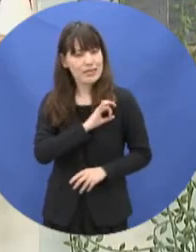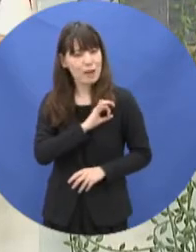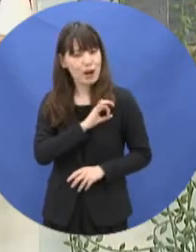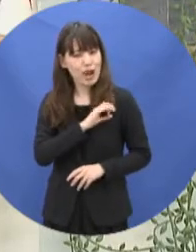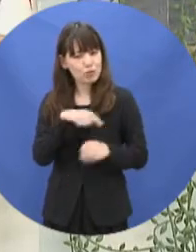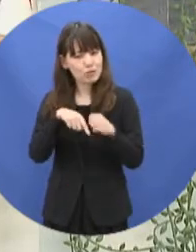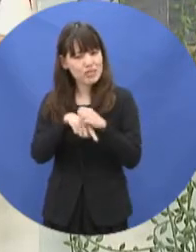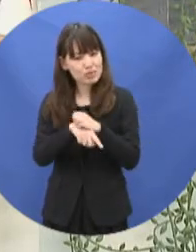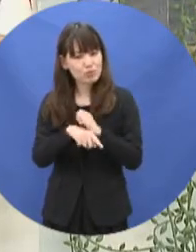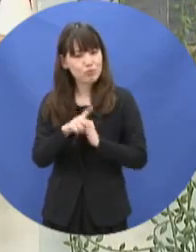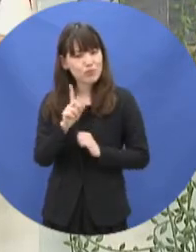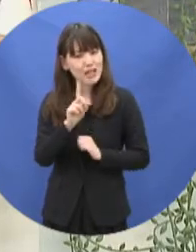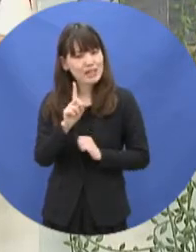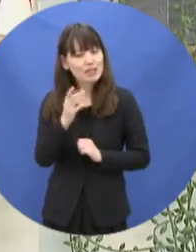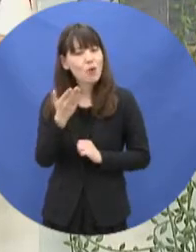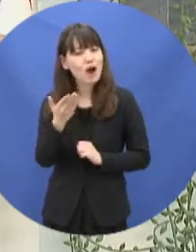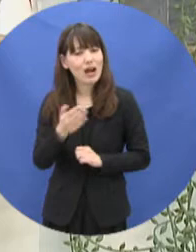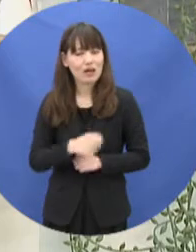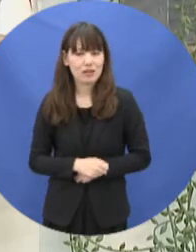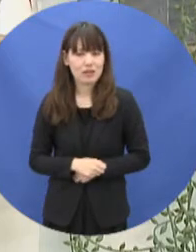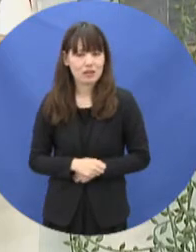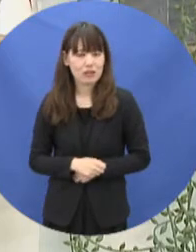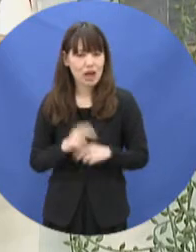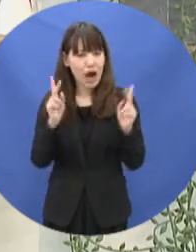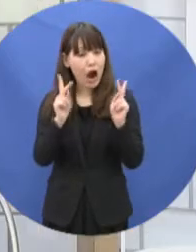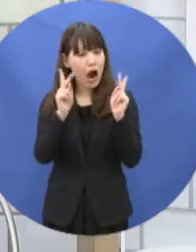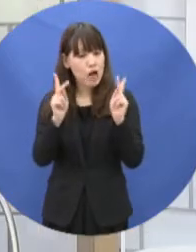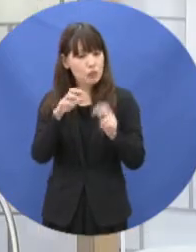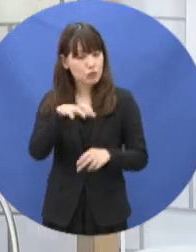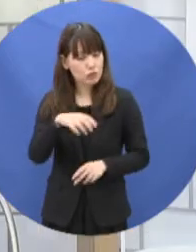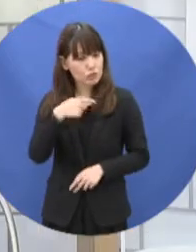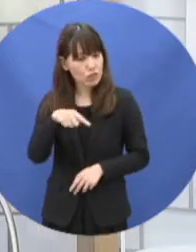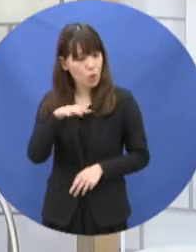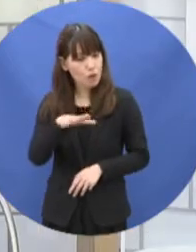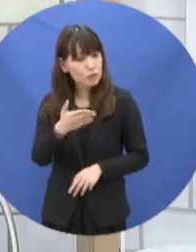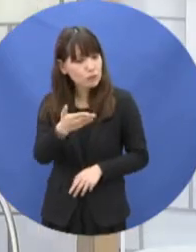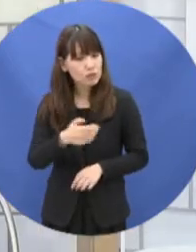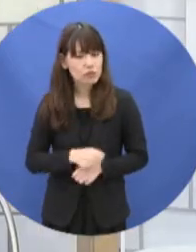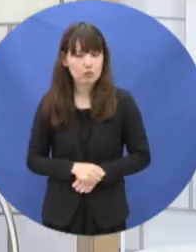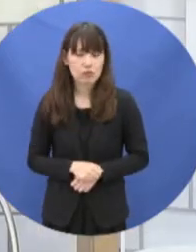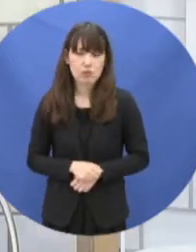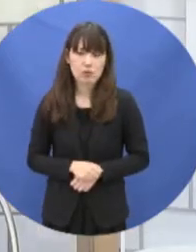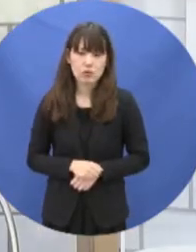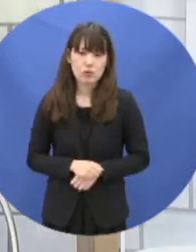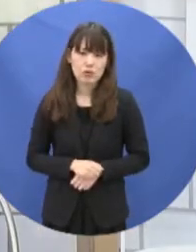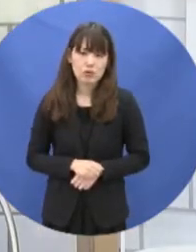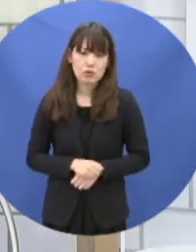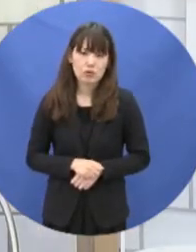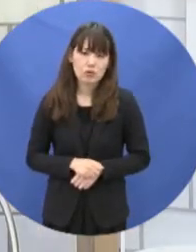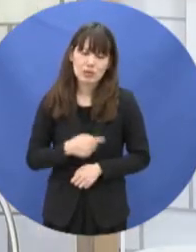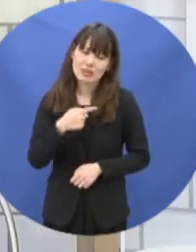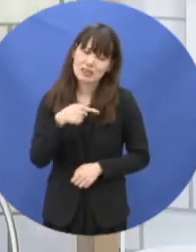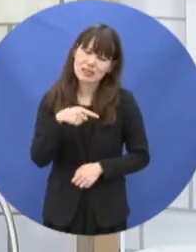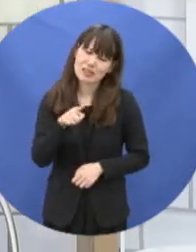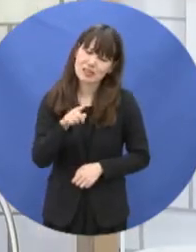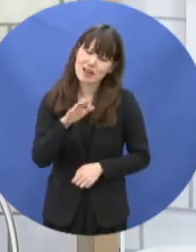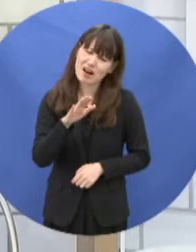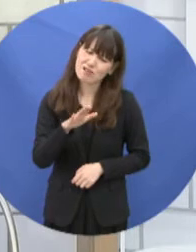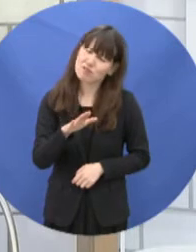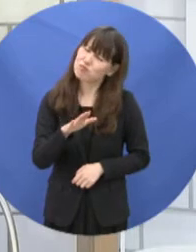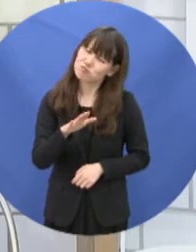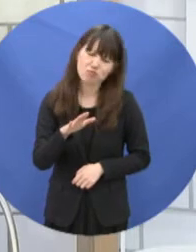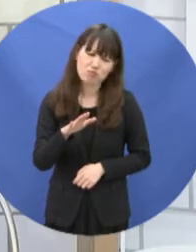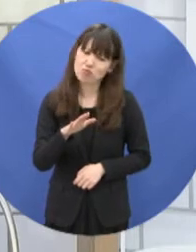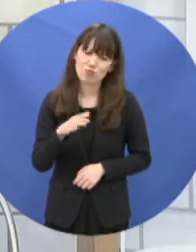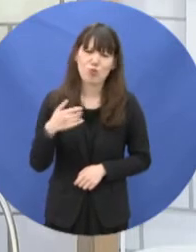は何でしょうということなんですが、田村さんはカーニバルプラザは行ったことはありますか？ もうカーニバルプラザ、行ったことはね、あんの